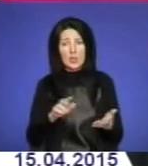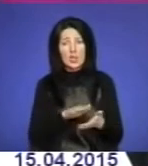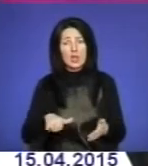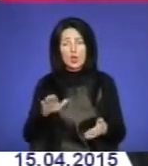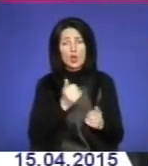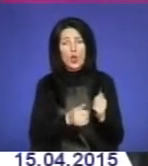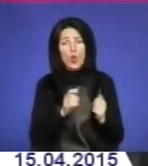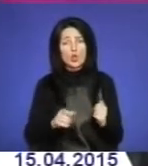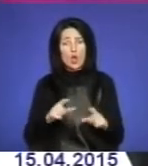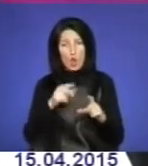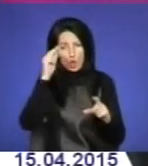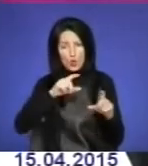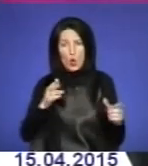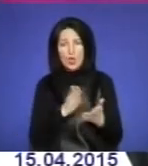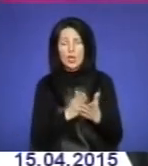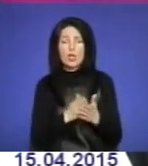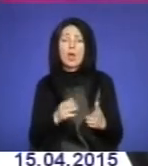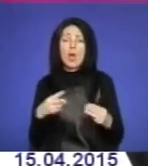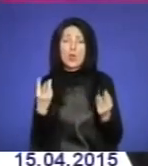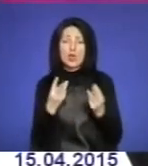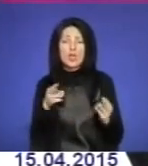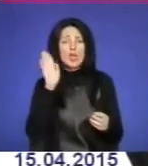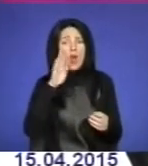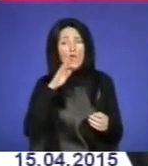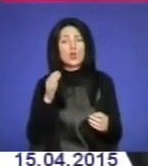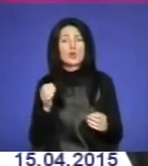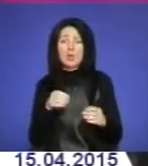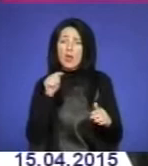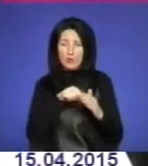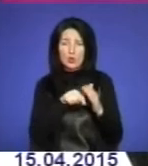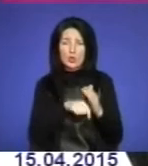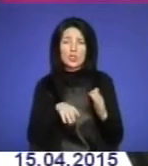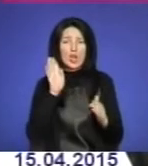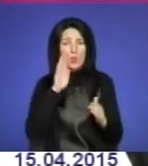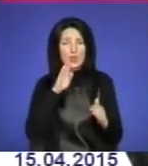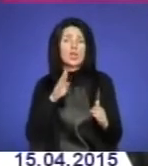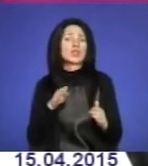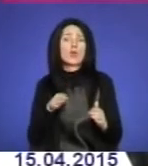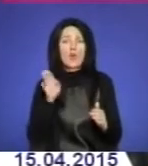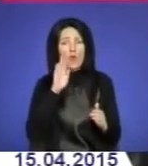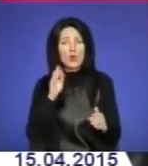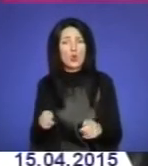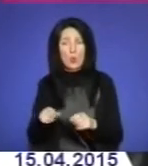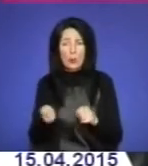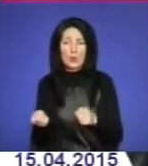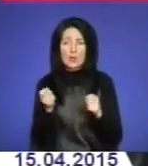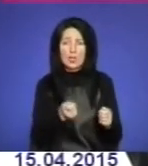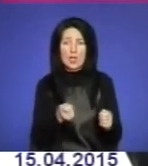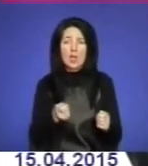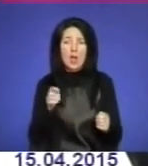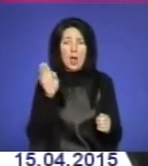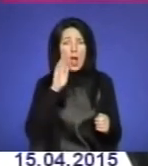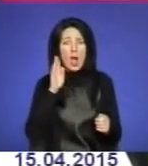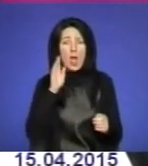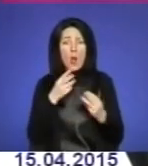є зовнішнє протипожежне водопостачання, внутрішнє протипожежне водопостачання, пожежні крани з укомплектовані пожежними рукавами,